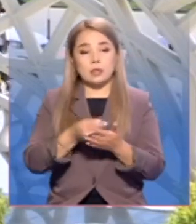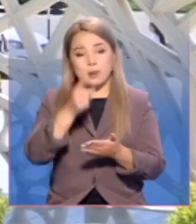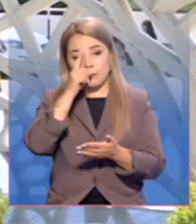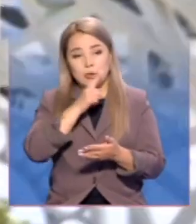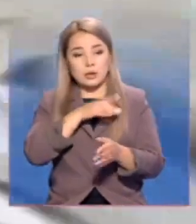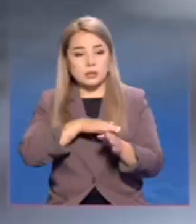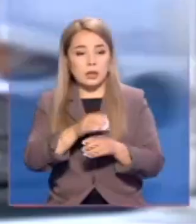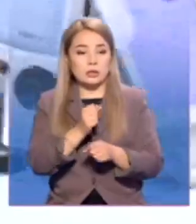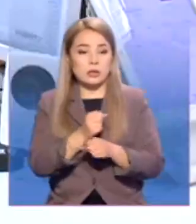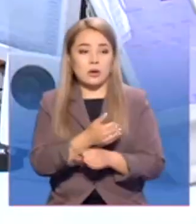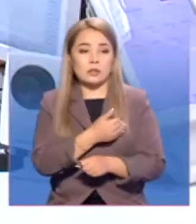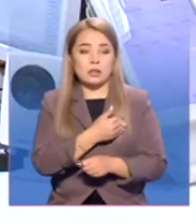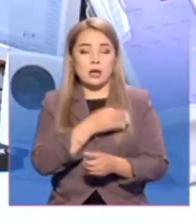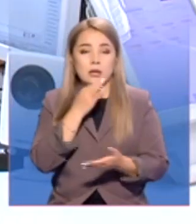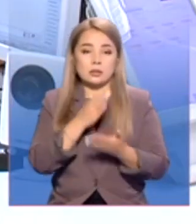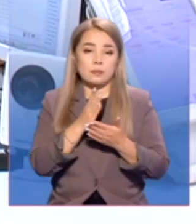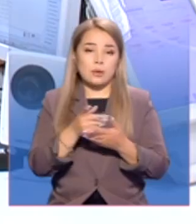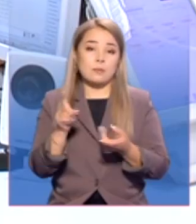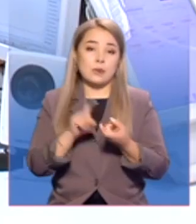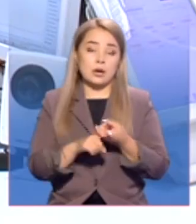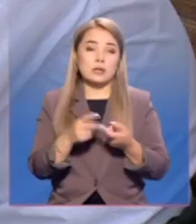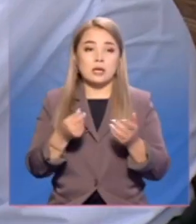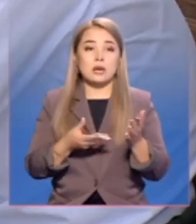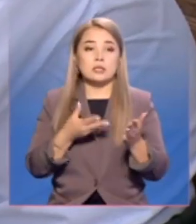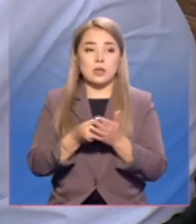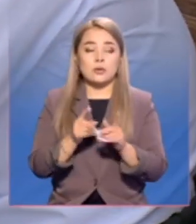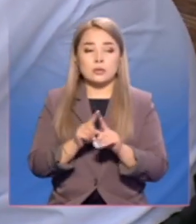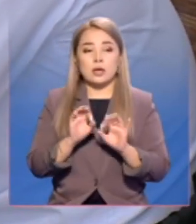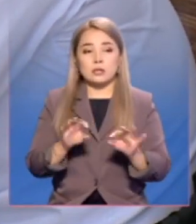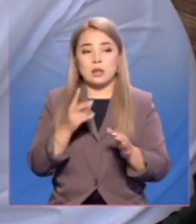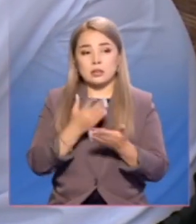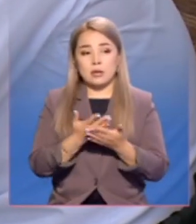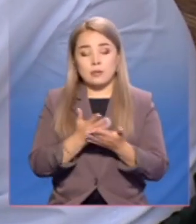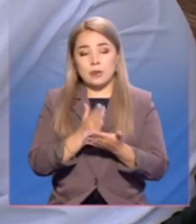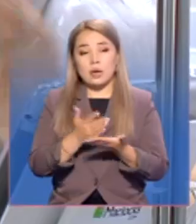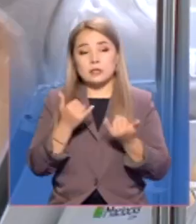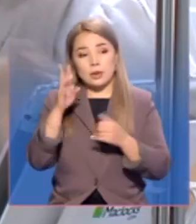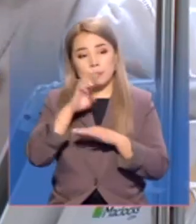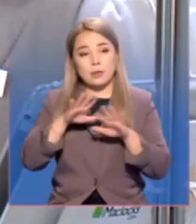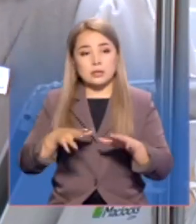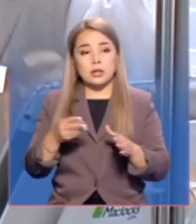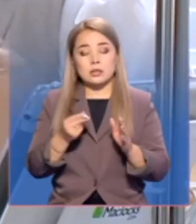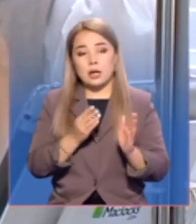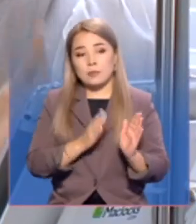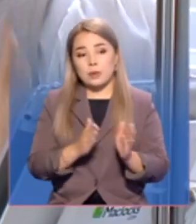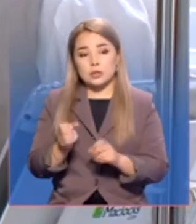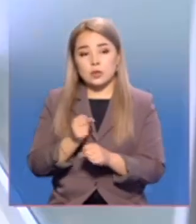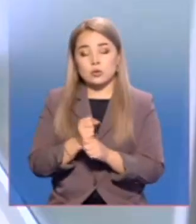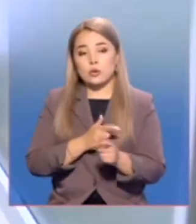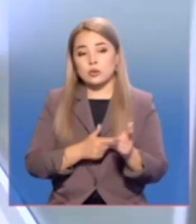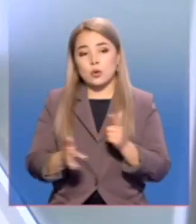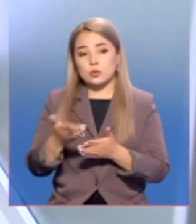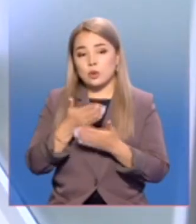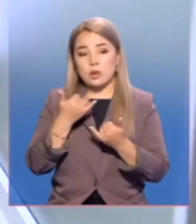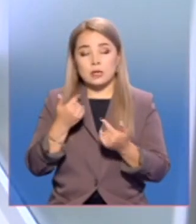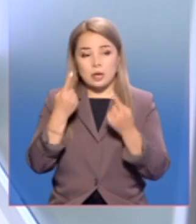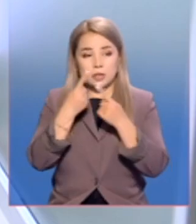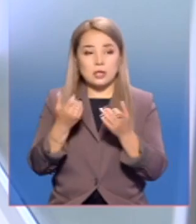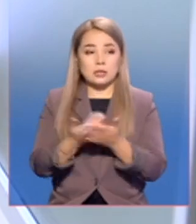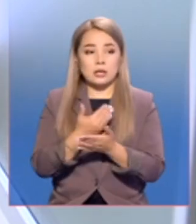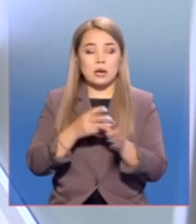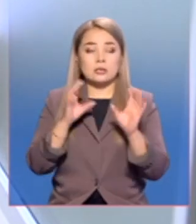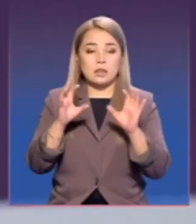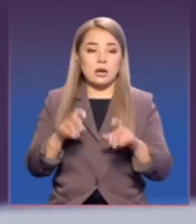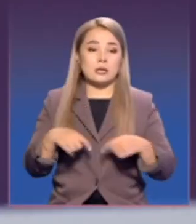пайдаланғанын қалаймыз. Енді байланыстың бағасына тереңірек тоқталайық. Мемлекет тарапынан бағаны реттеу жүргізілмейді. Операторлар нарық